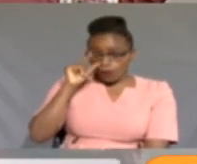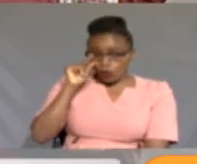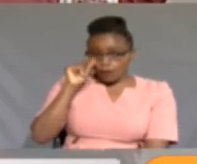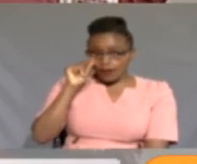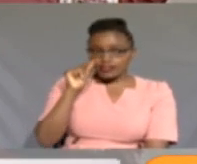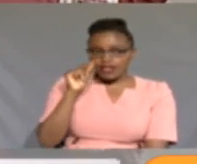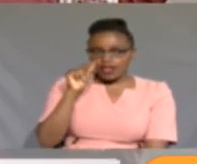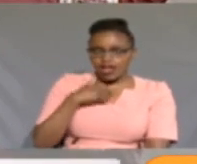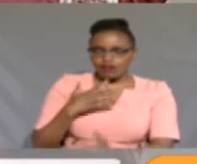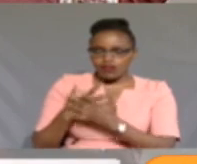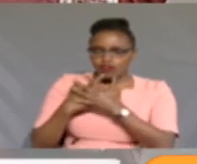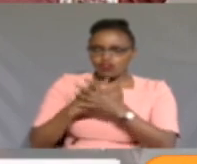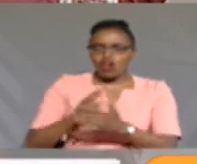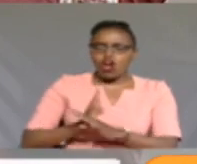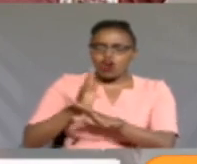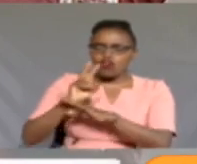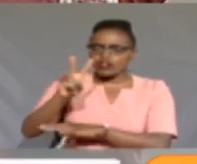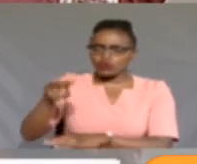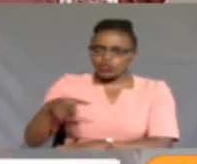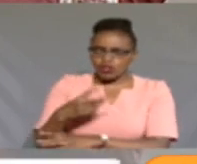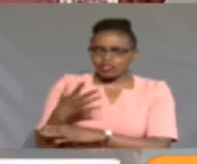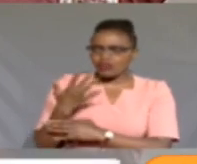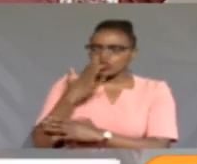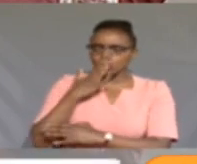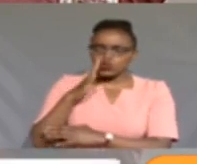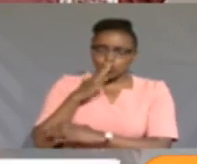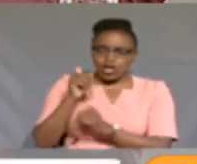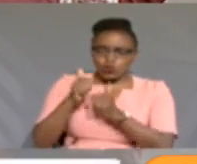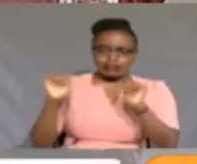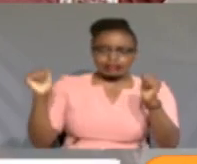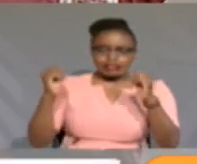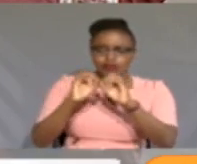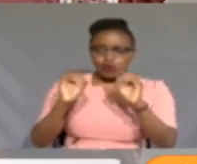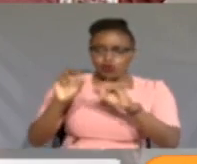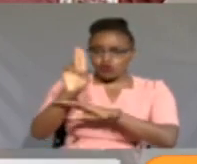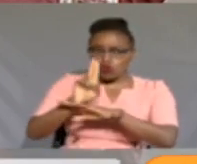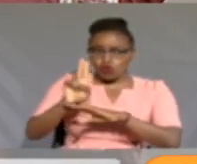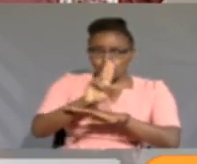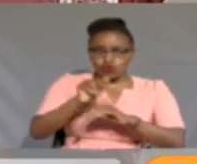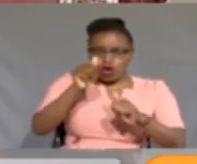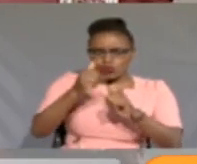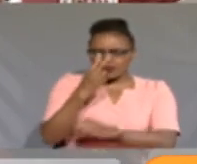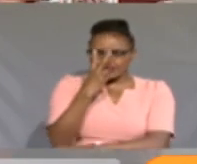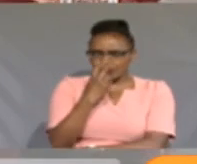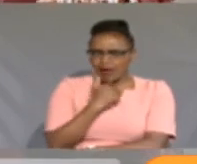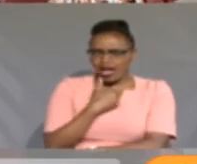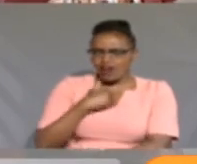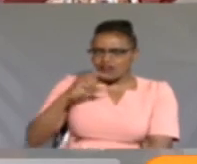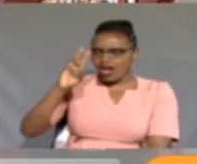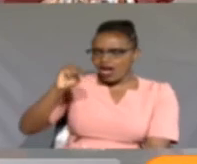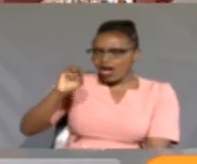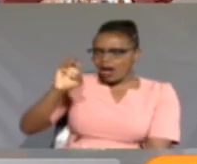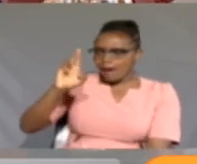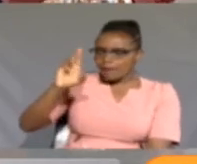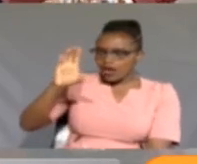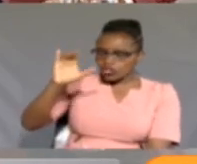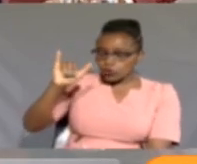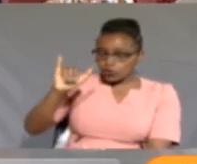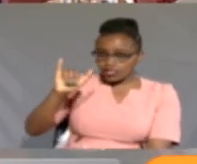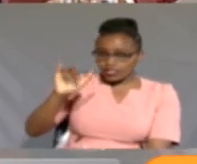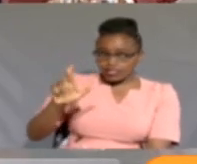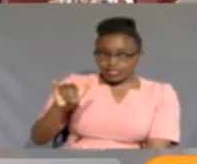wamenasa zaidi ya magunia 2000 ya mbolea na sukari isiyo salama kwa matumizi ya binadamu na ambayo inakisiwa kuwa na madini ya zabaki.